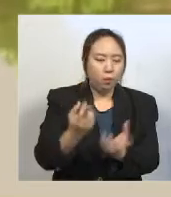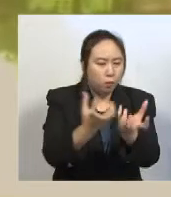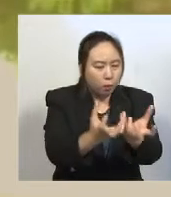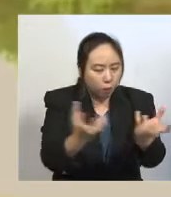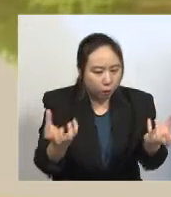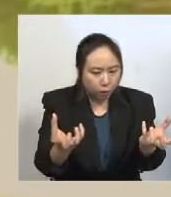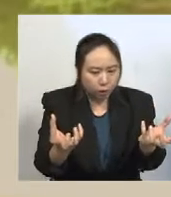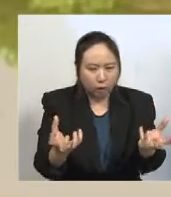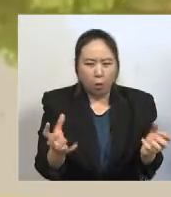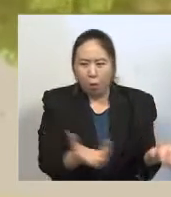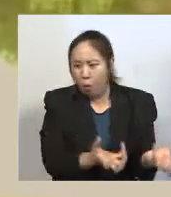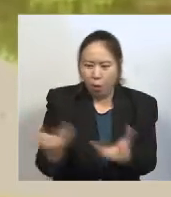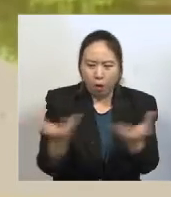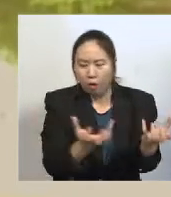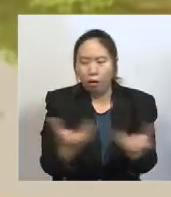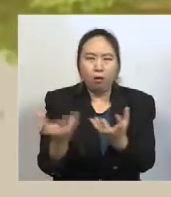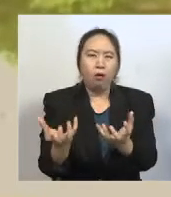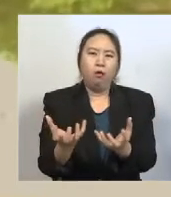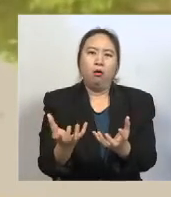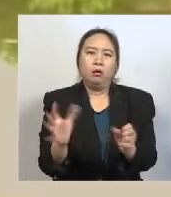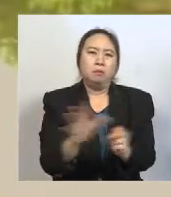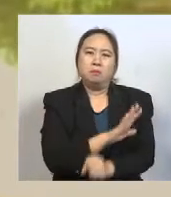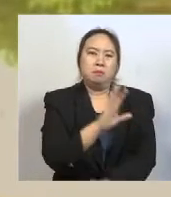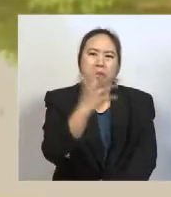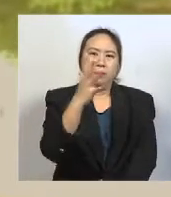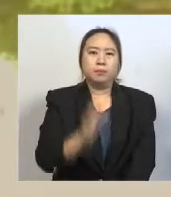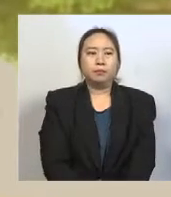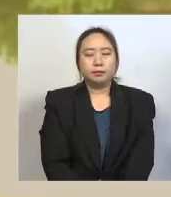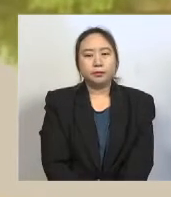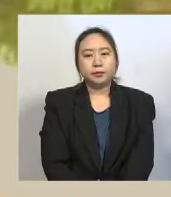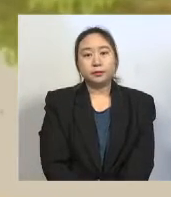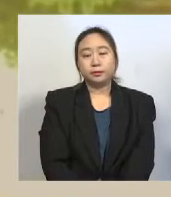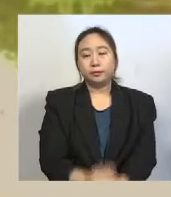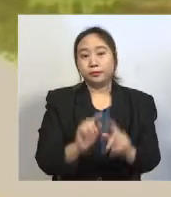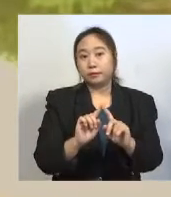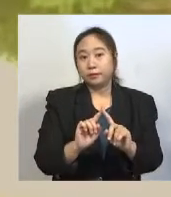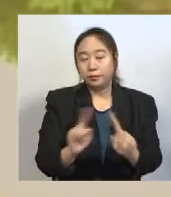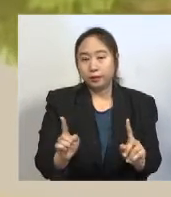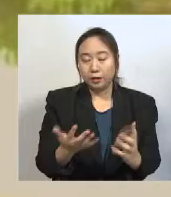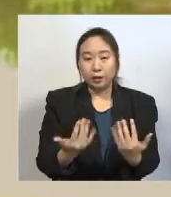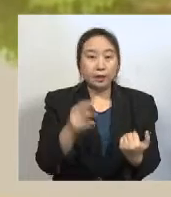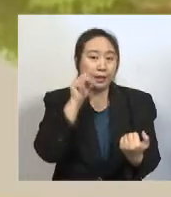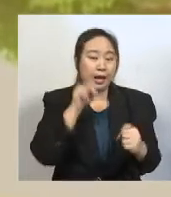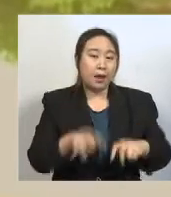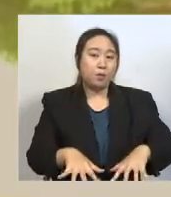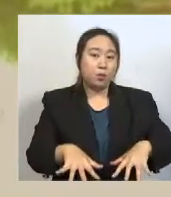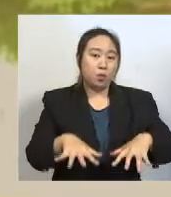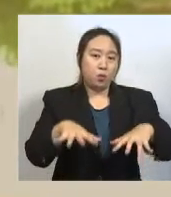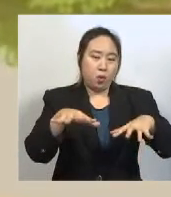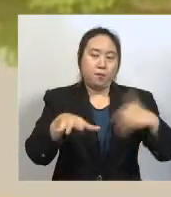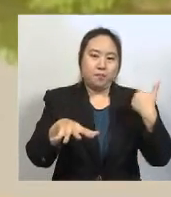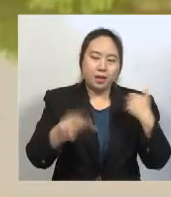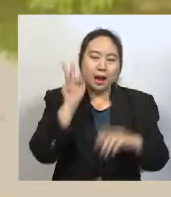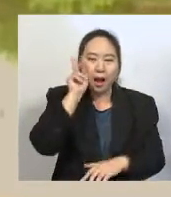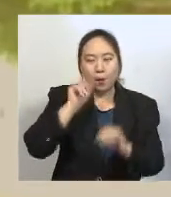ได้ไม่เต็มที่นะครับครับแต่หลังจากที่พอน้ำท่วมอาจจะมีข่าวประชาสัมพันธ์อาจมี